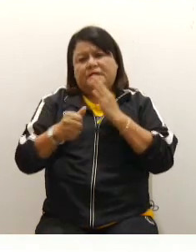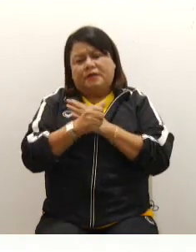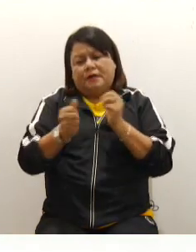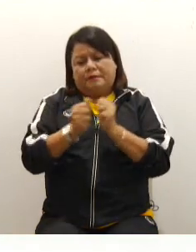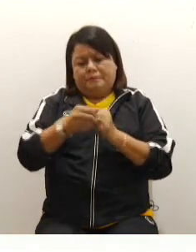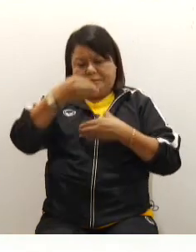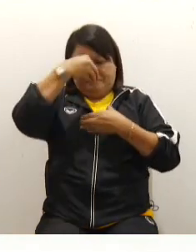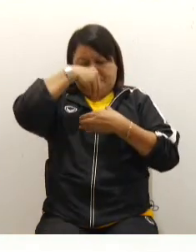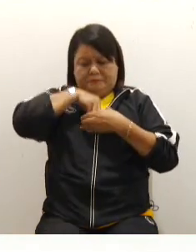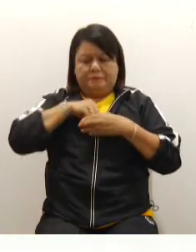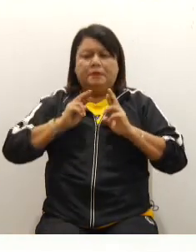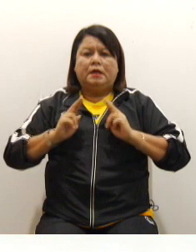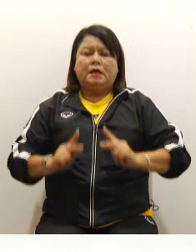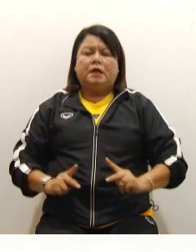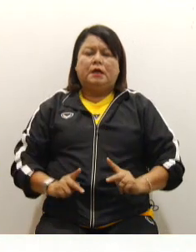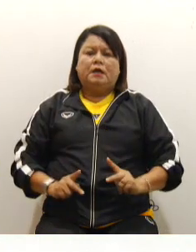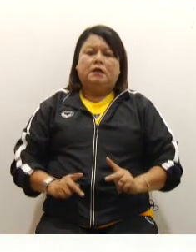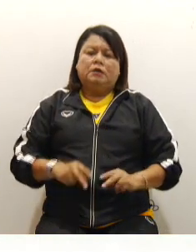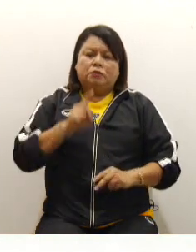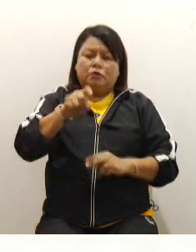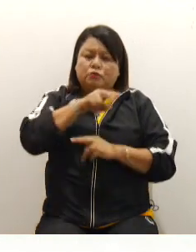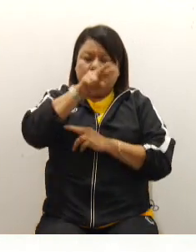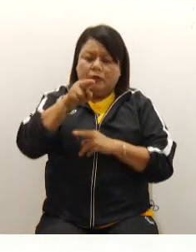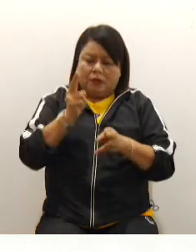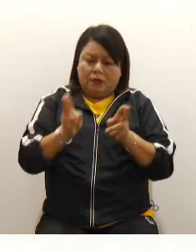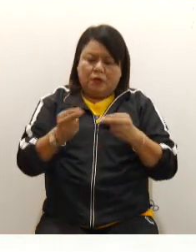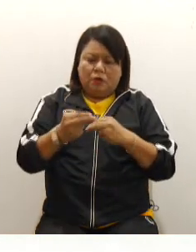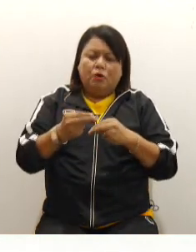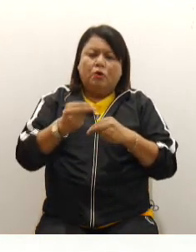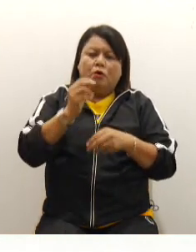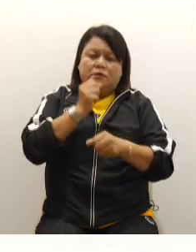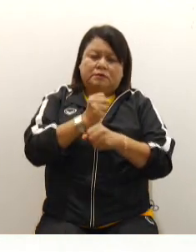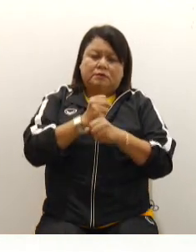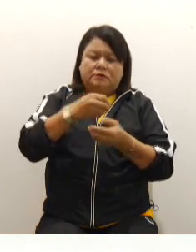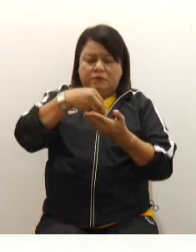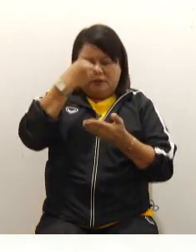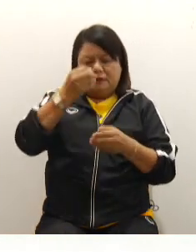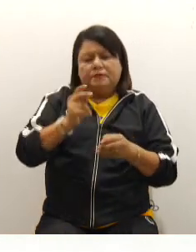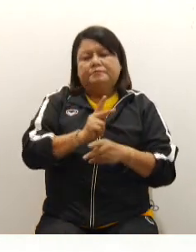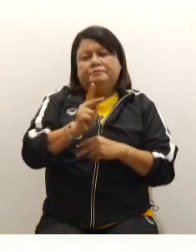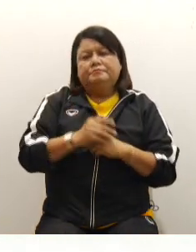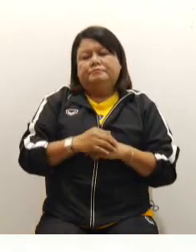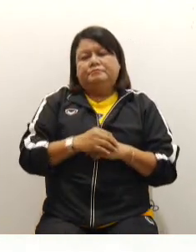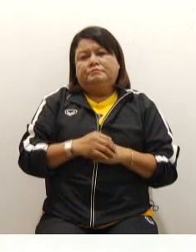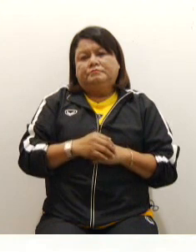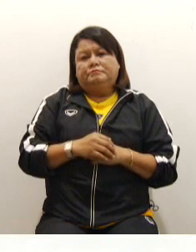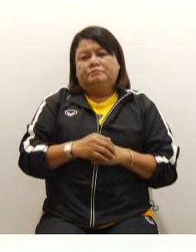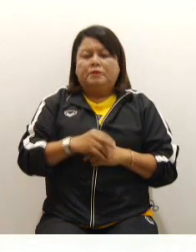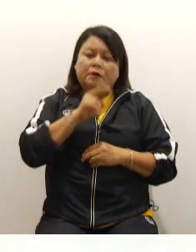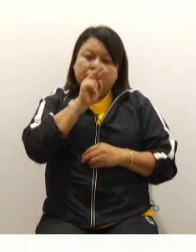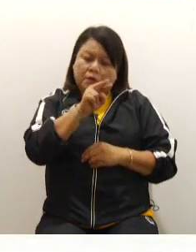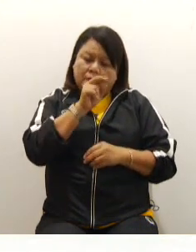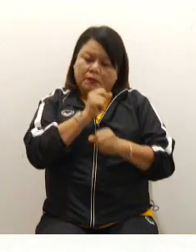ได้นั่นคือเราจะต้องมาดูแลห้องปฏิบัติการของเรานะคะนี้เนื่องจากว่าถ้าเรามามองในการทำง